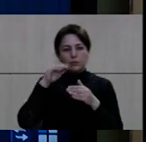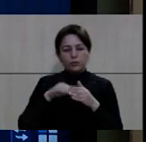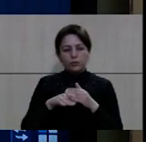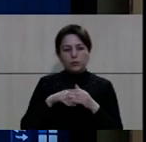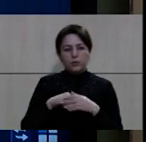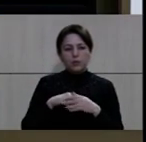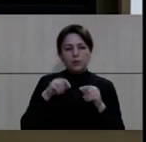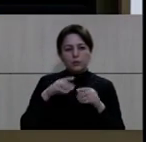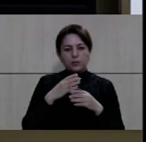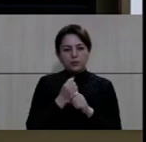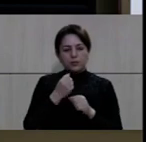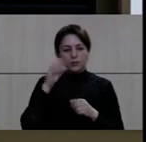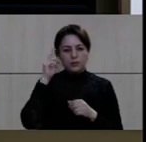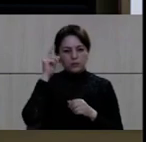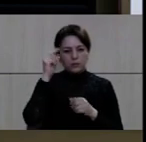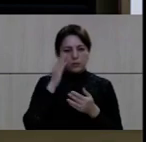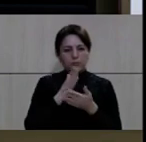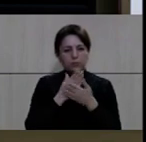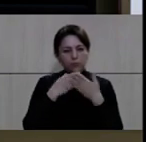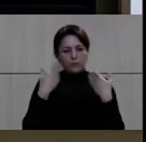yerda qisqaradigan sonlar mavjudmi?